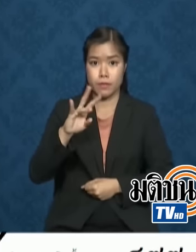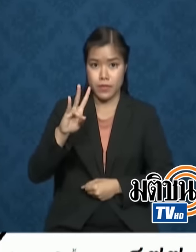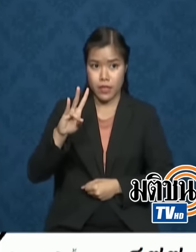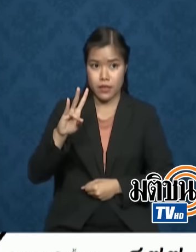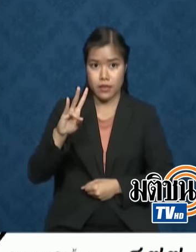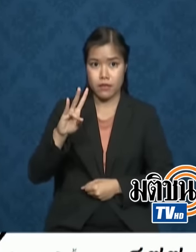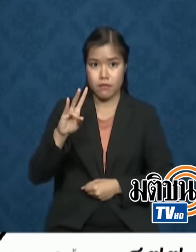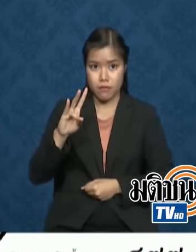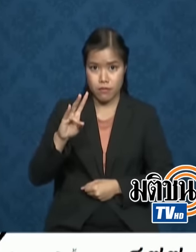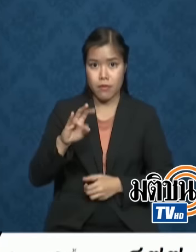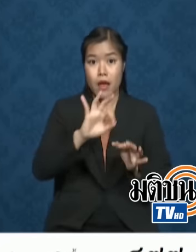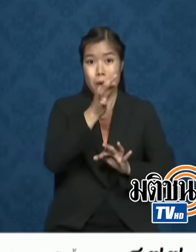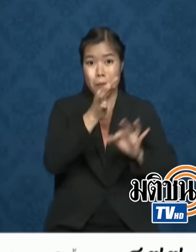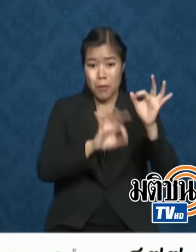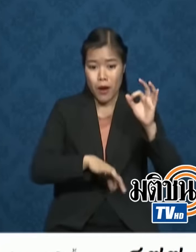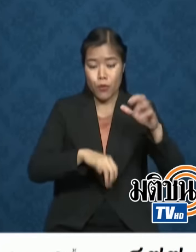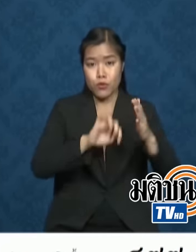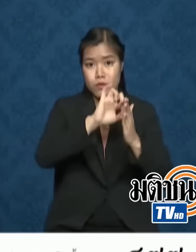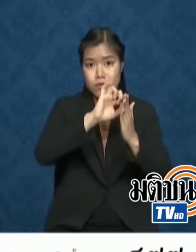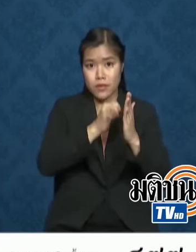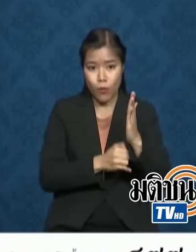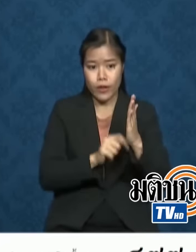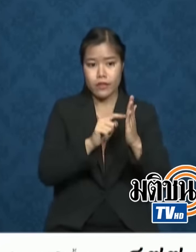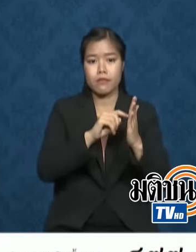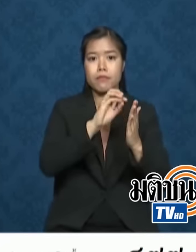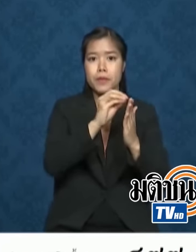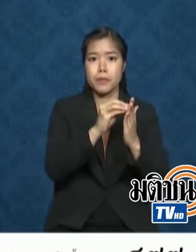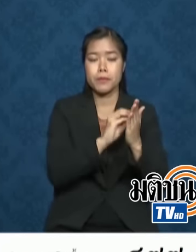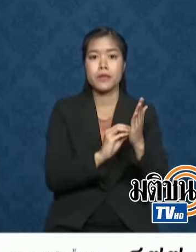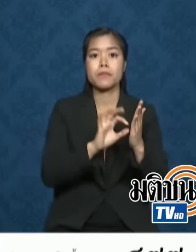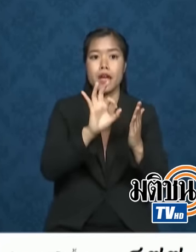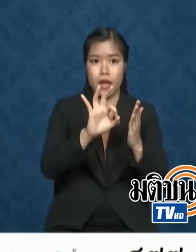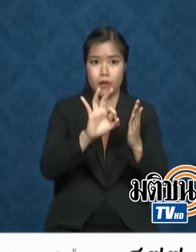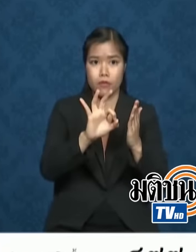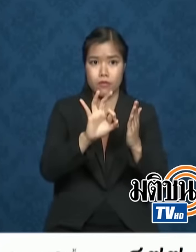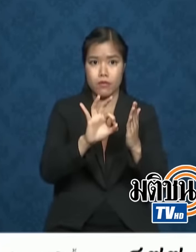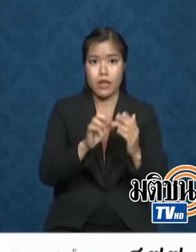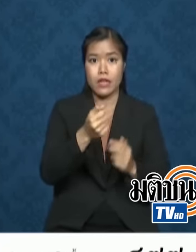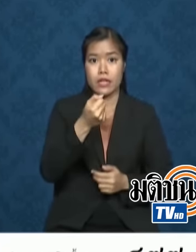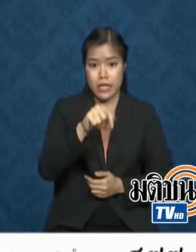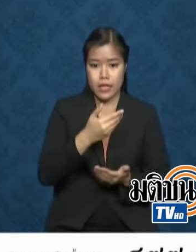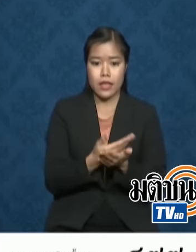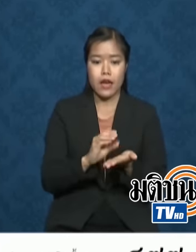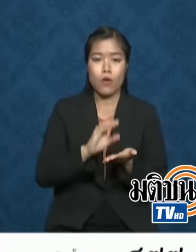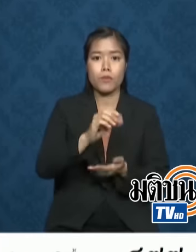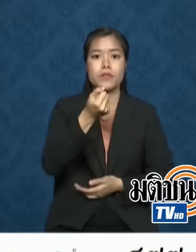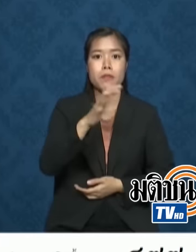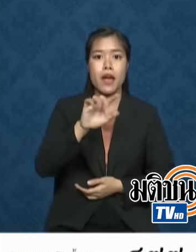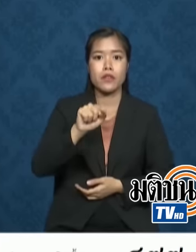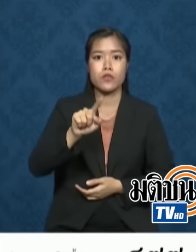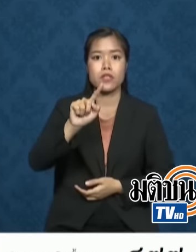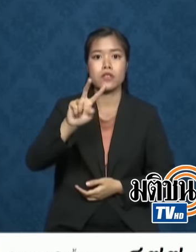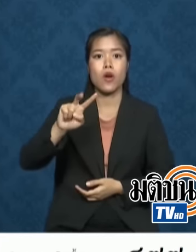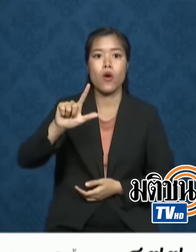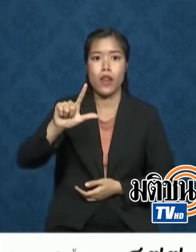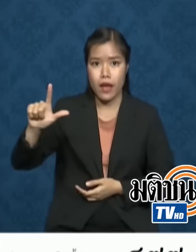ยหมักในพื้นที่9จังหวัดภาคเหนือที่ประสบพบเจอกับเรื่องนี้อย่างรุนแรงมาโดยตลอด 15.12 ล้านบาทเป้าหมายคืออะไรครับล